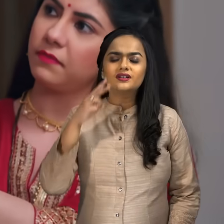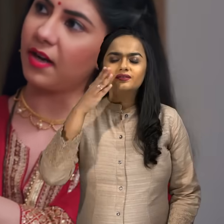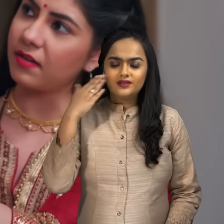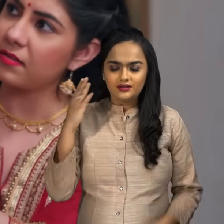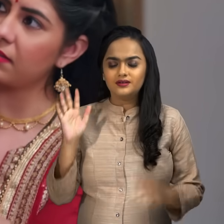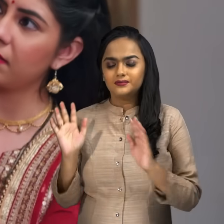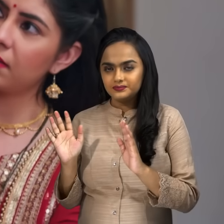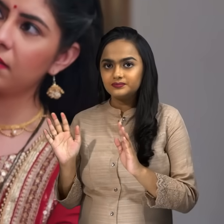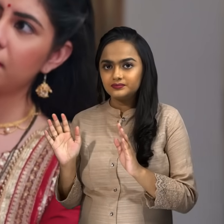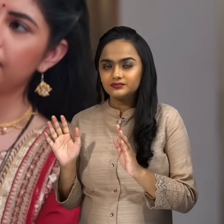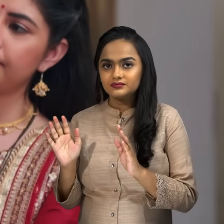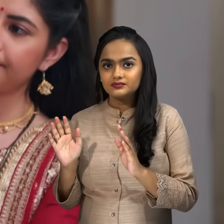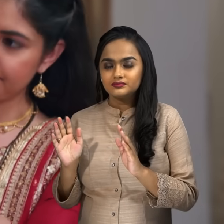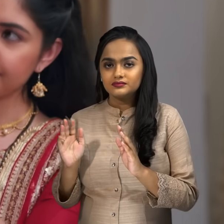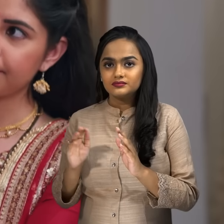विराट,